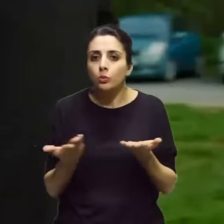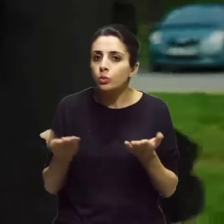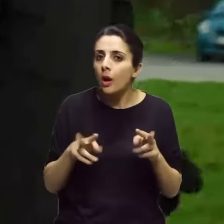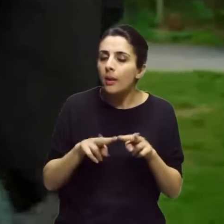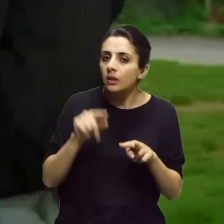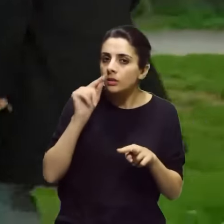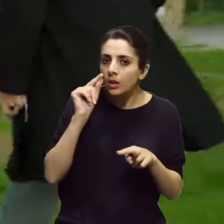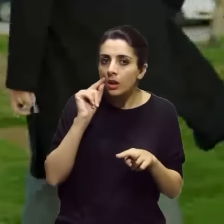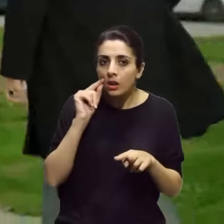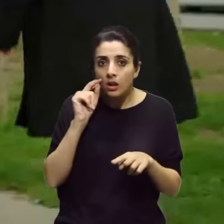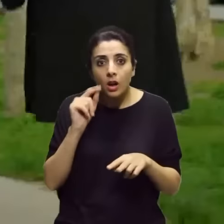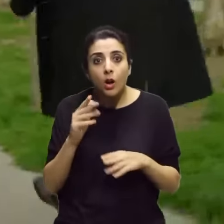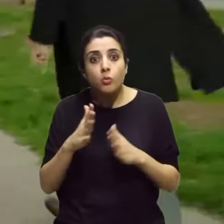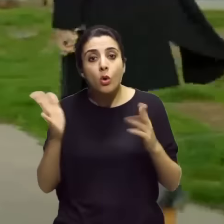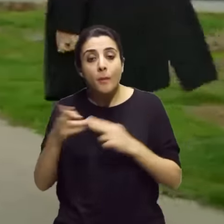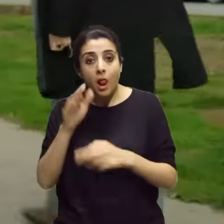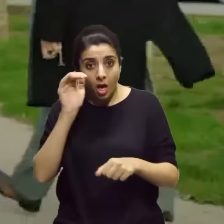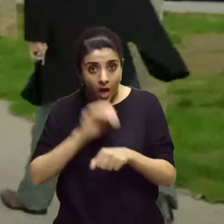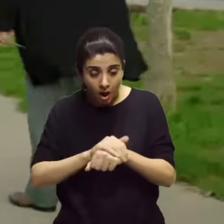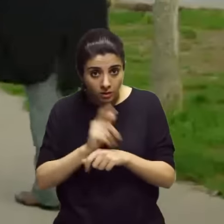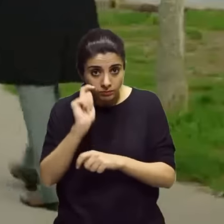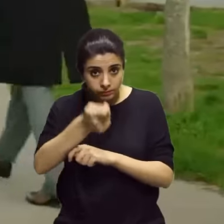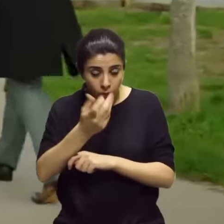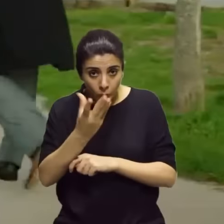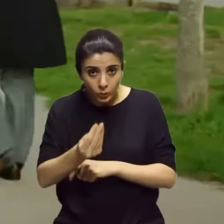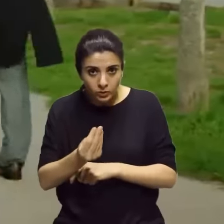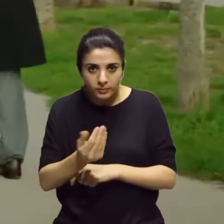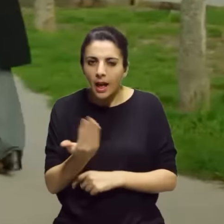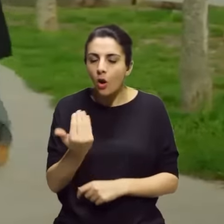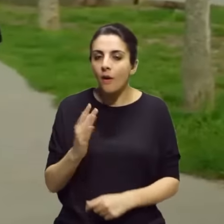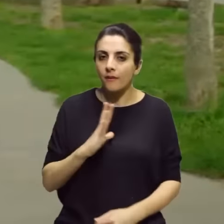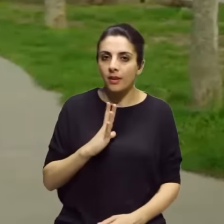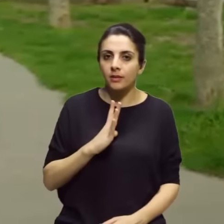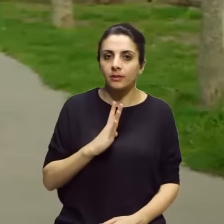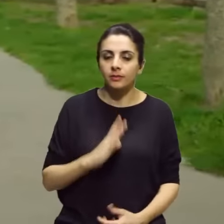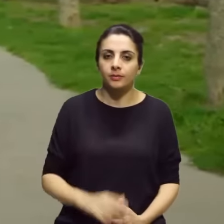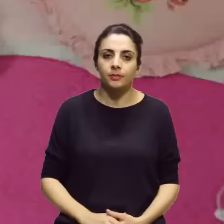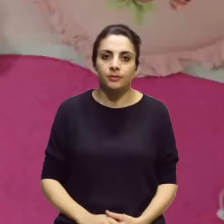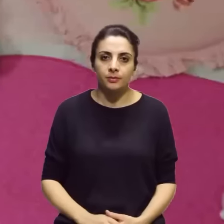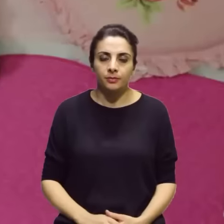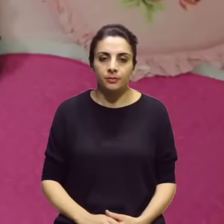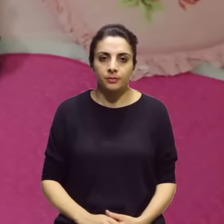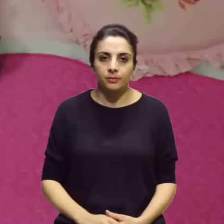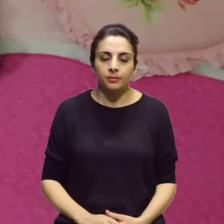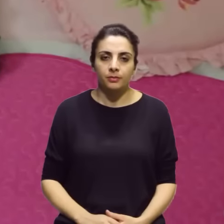Bey. Yakaladın mı la büyük balığı? Recai Deniz'den oltayı kuvvetlice çekiyor.